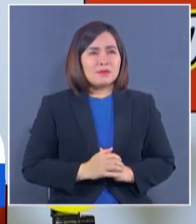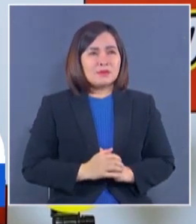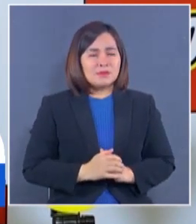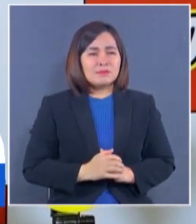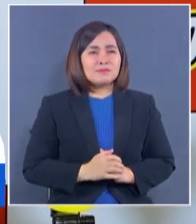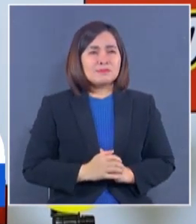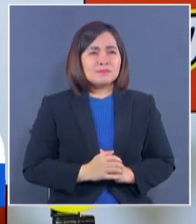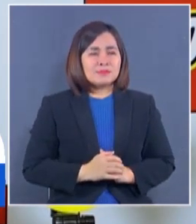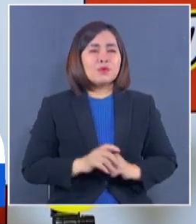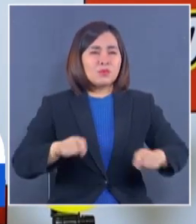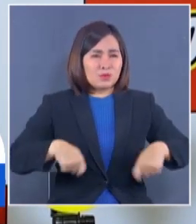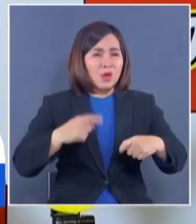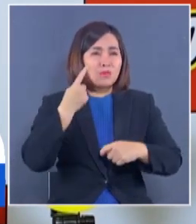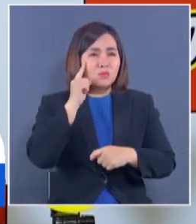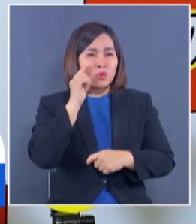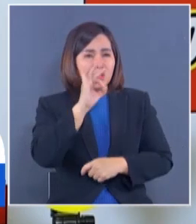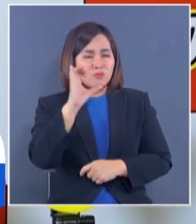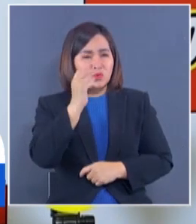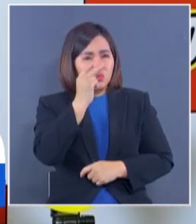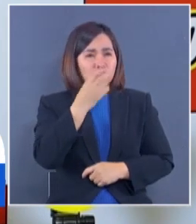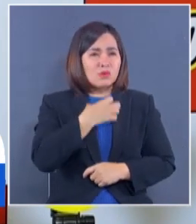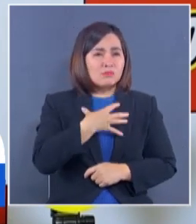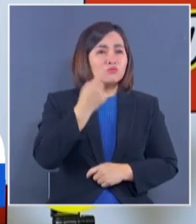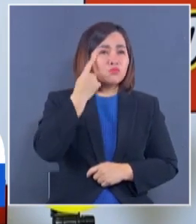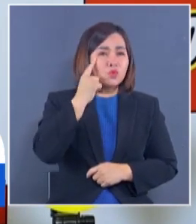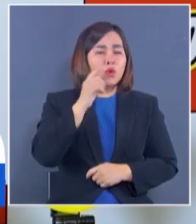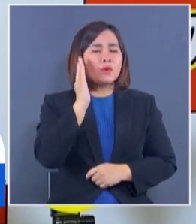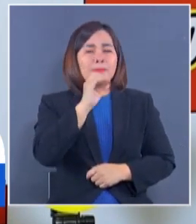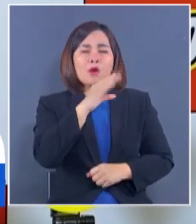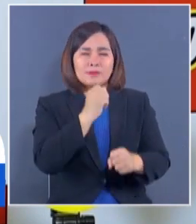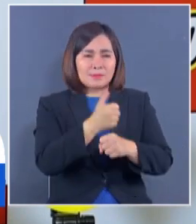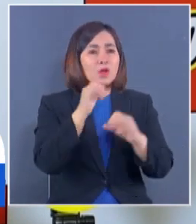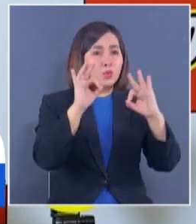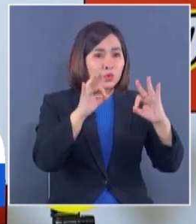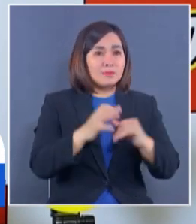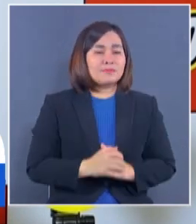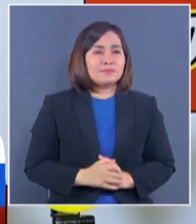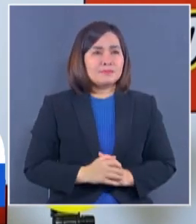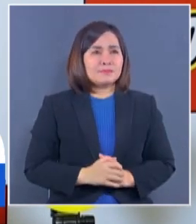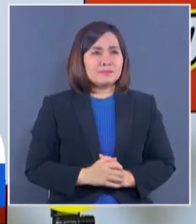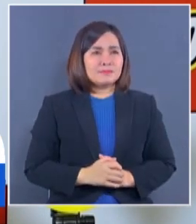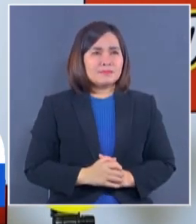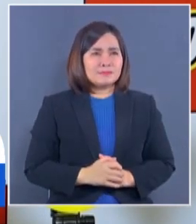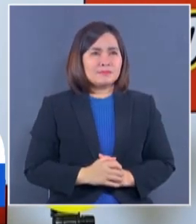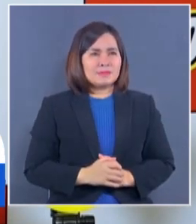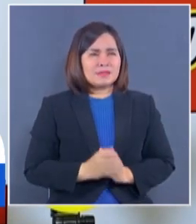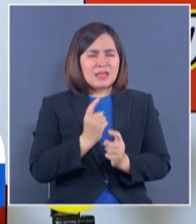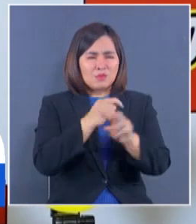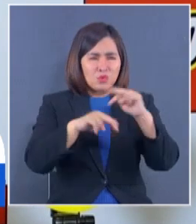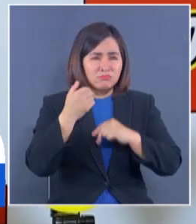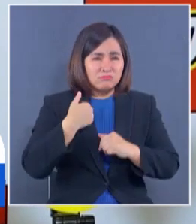จะนั่งอย่างนั้นอ่ะเขาบอกว่ามันก็เขาทำได้เขาทำ ต้องตามคุมเลยไหมคะพี่นา เพราะคุมไม่ไหวนะ